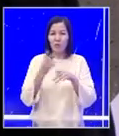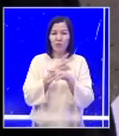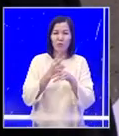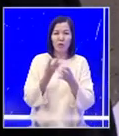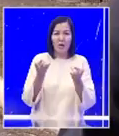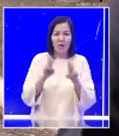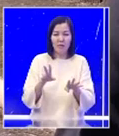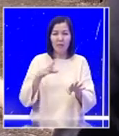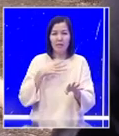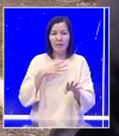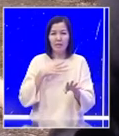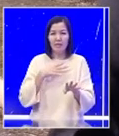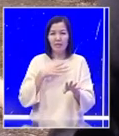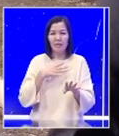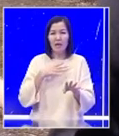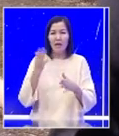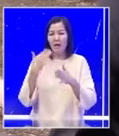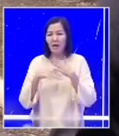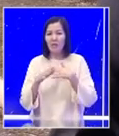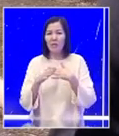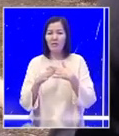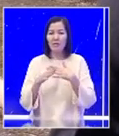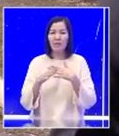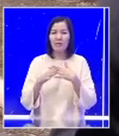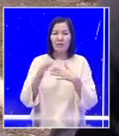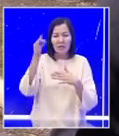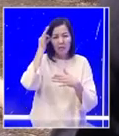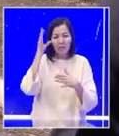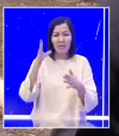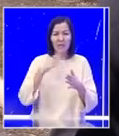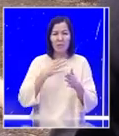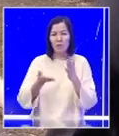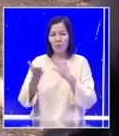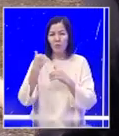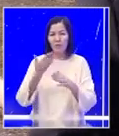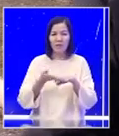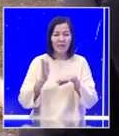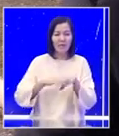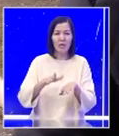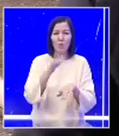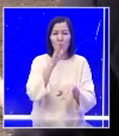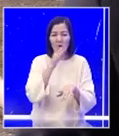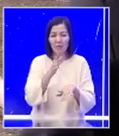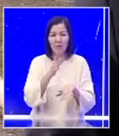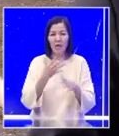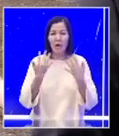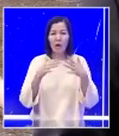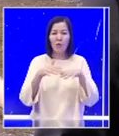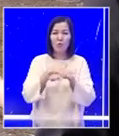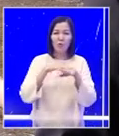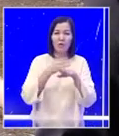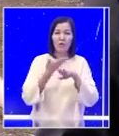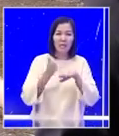Тентіреді, жабырқады сабылды, еске аламын сол бір өткен шағымды. Ауылдастар